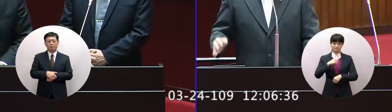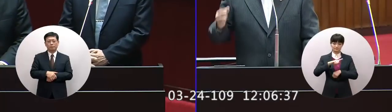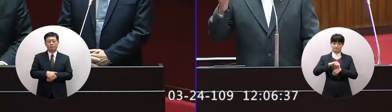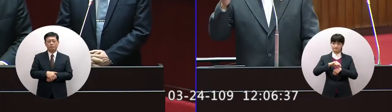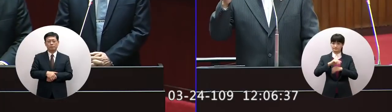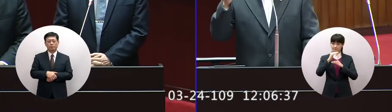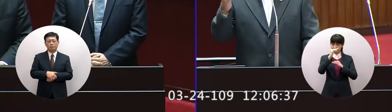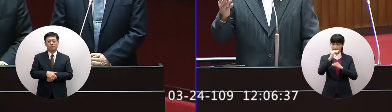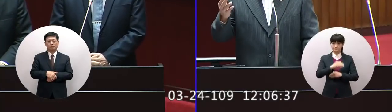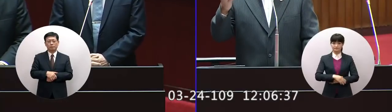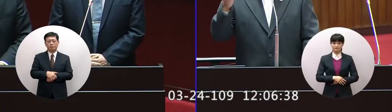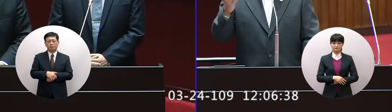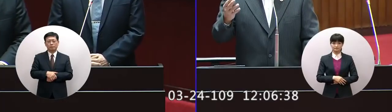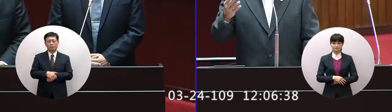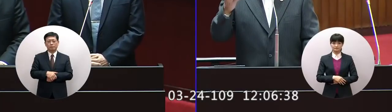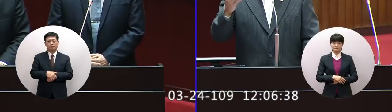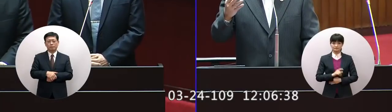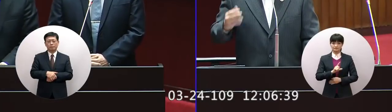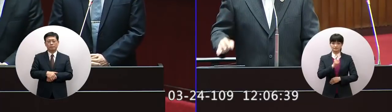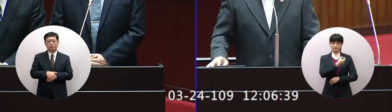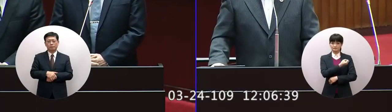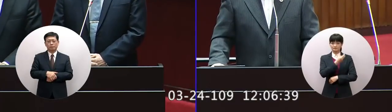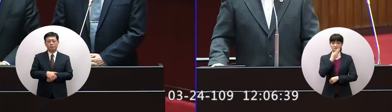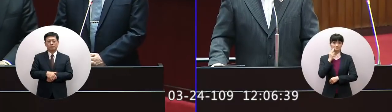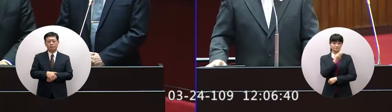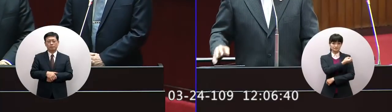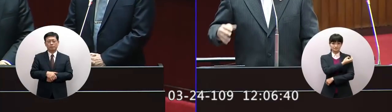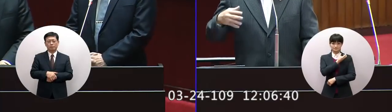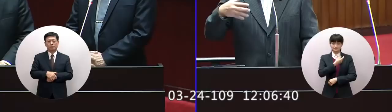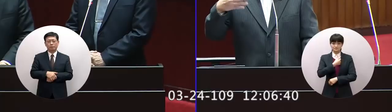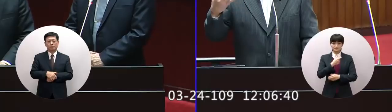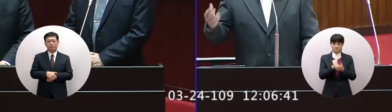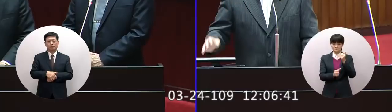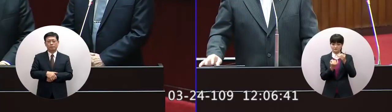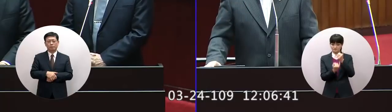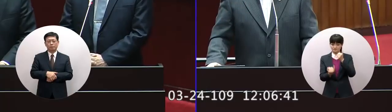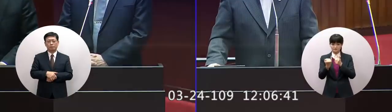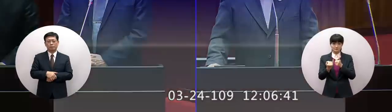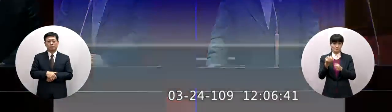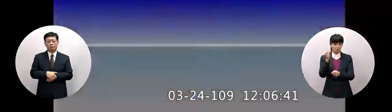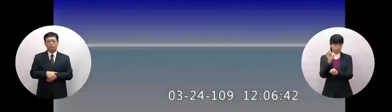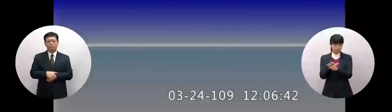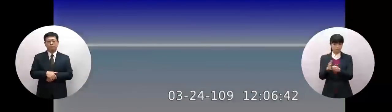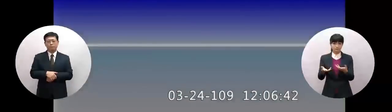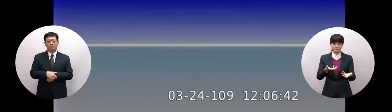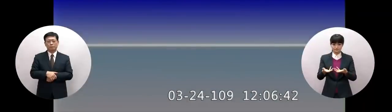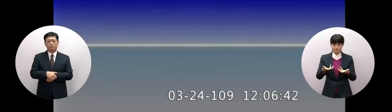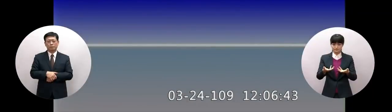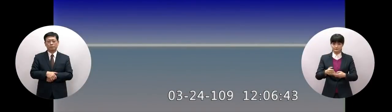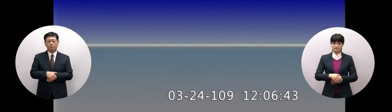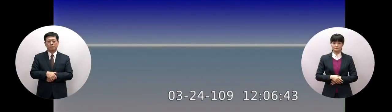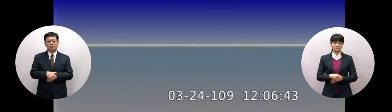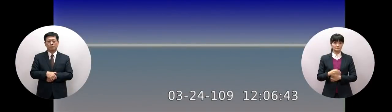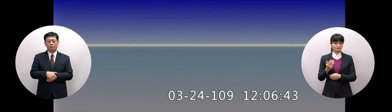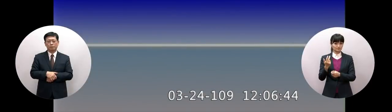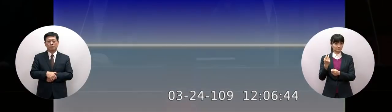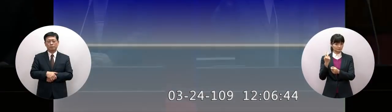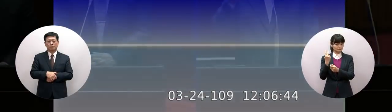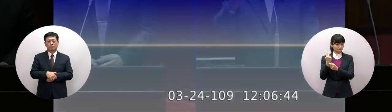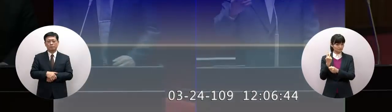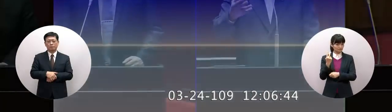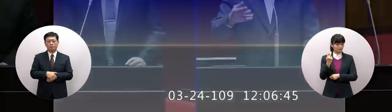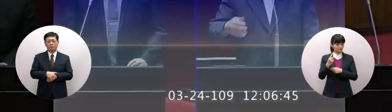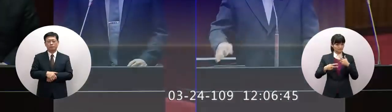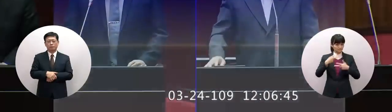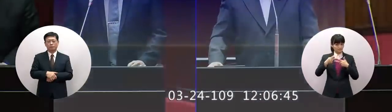限。有关上校子女补助费这个事，我们在前两个礼拜委员会的质询也